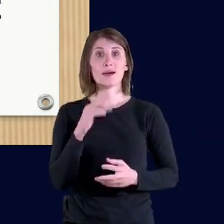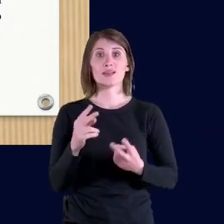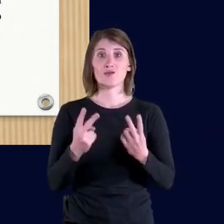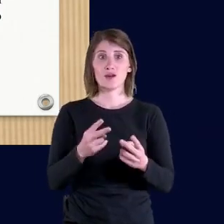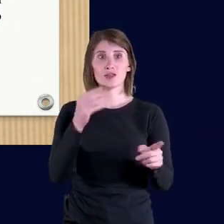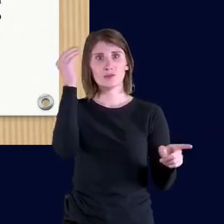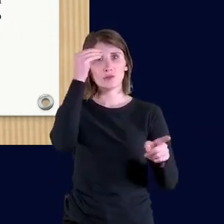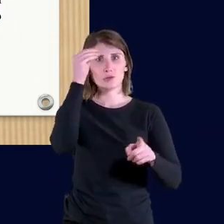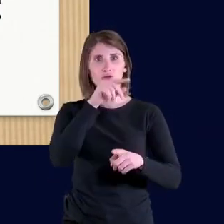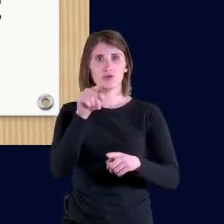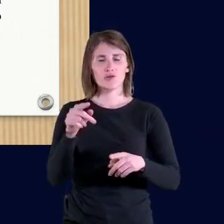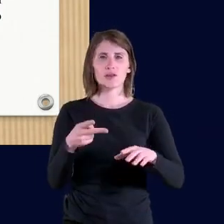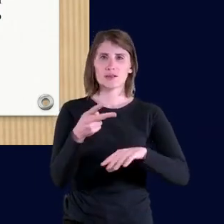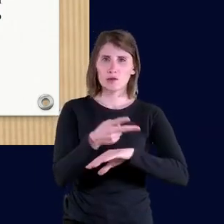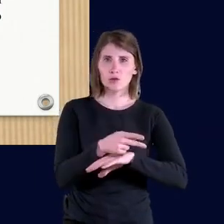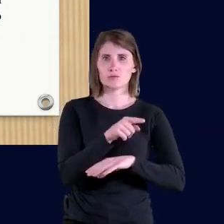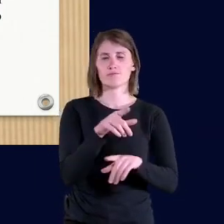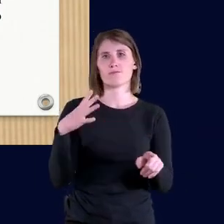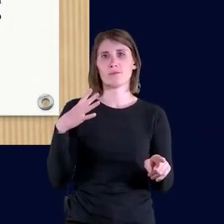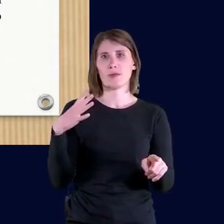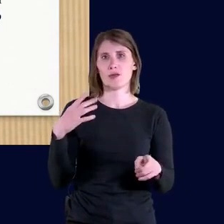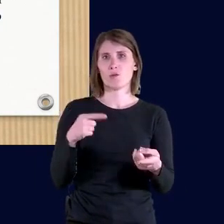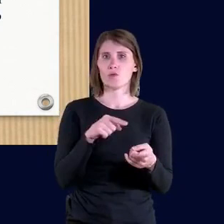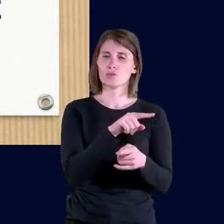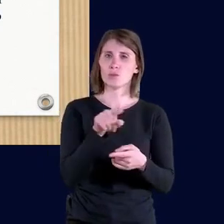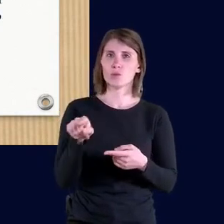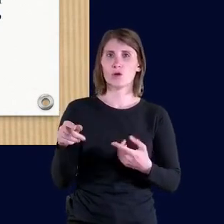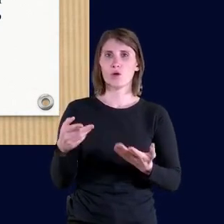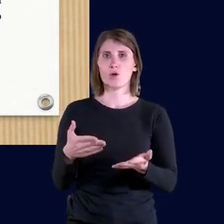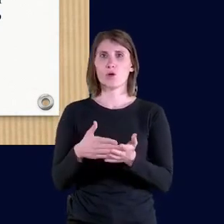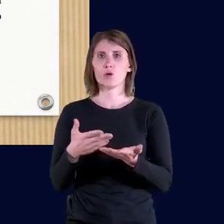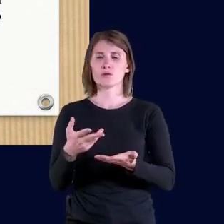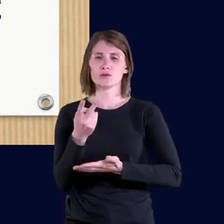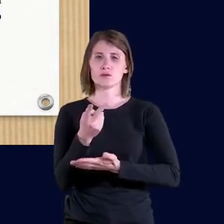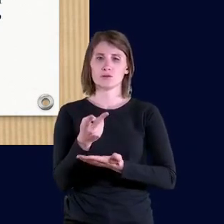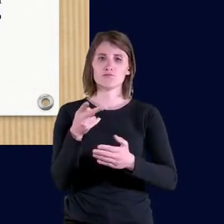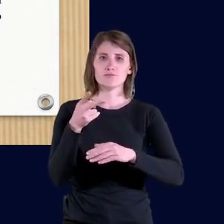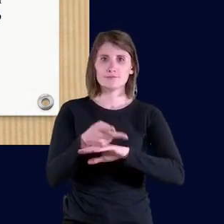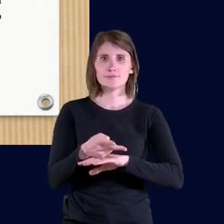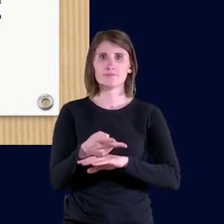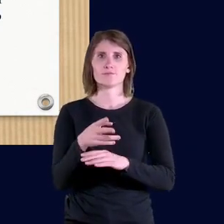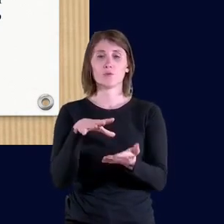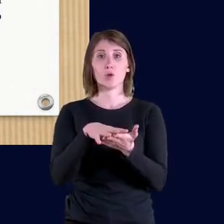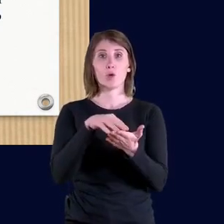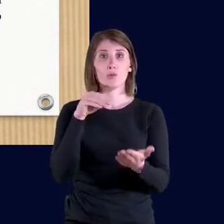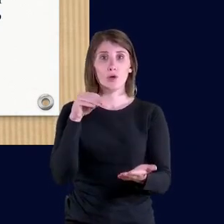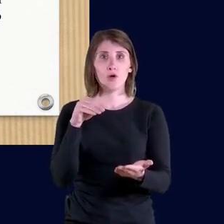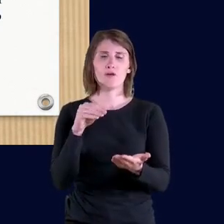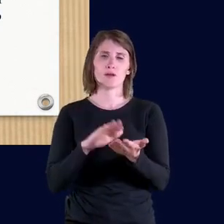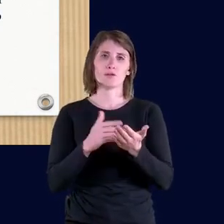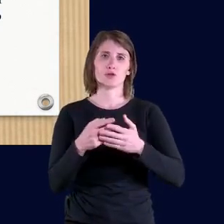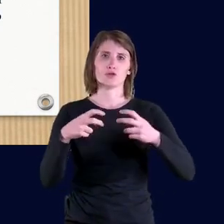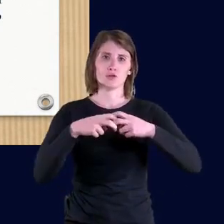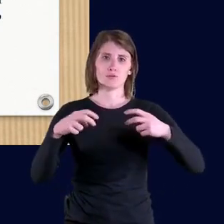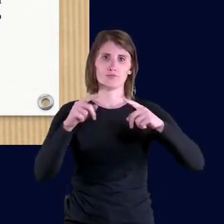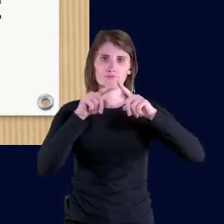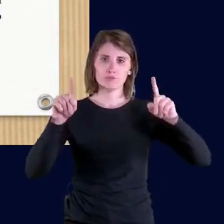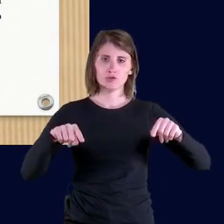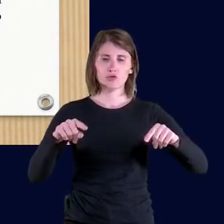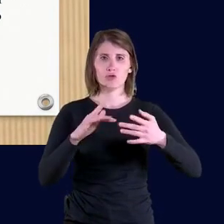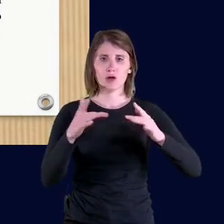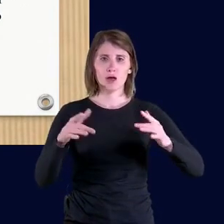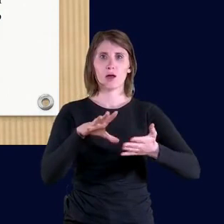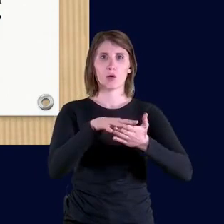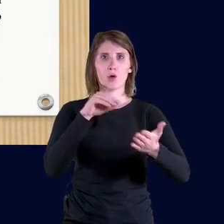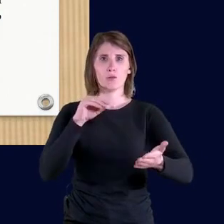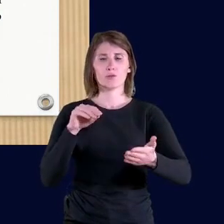mieli dostęp do tego otwartego tekstu mogli sobie przekopiować nie wiem Jakąś stronę wykorzystać go